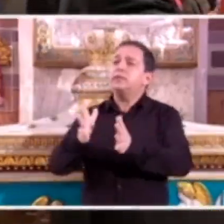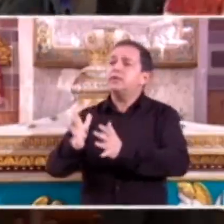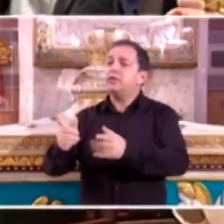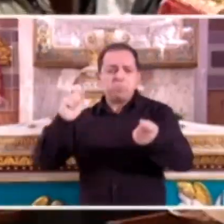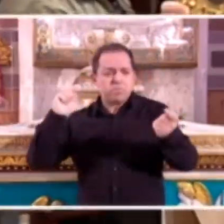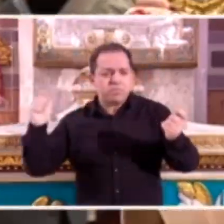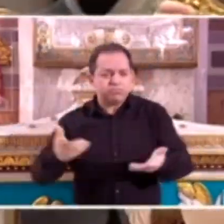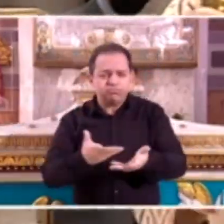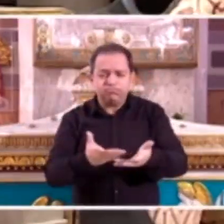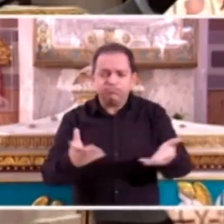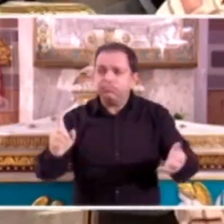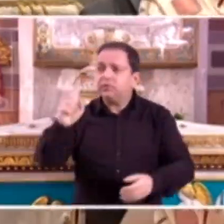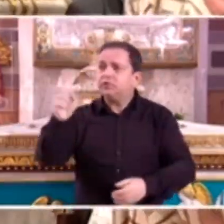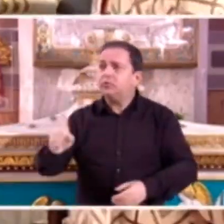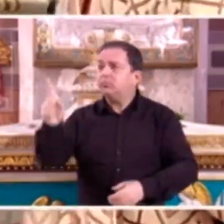εκραγάζον,